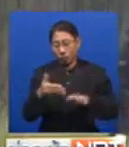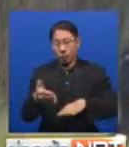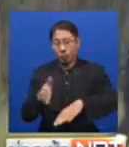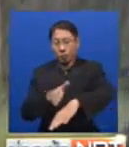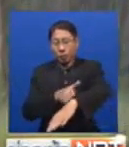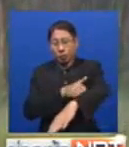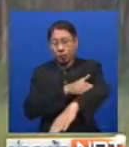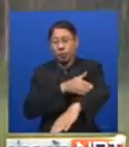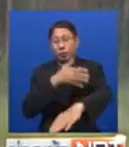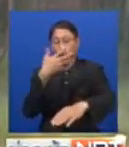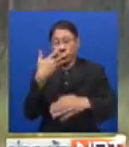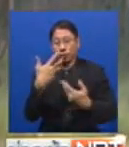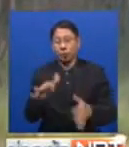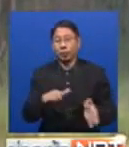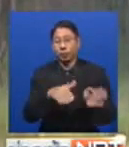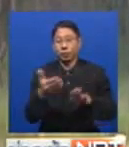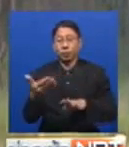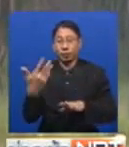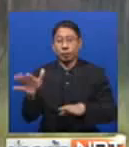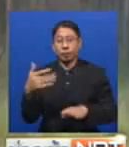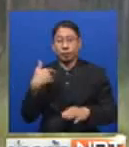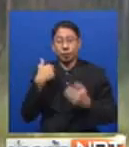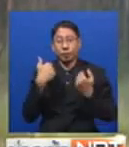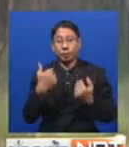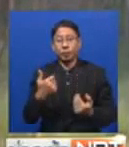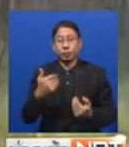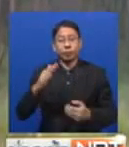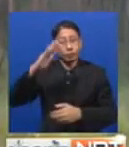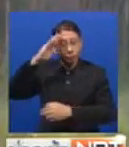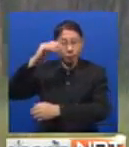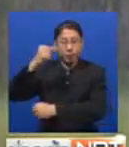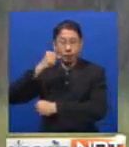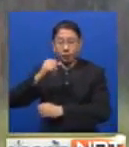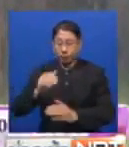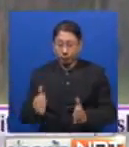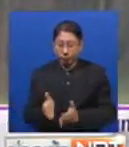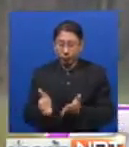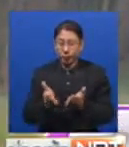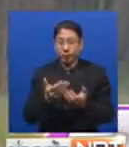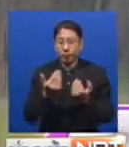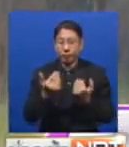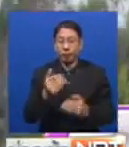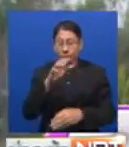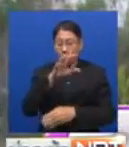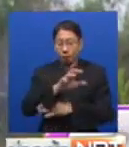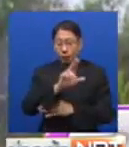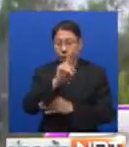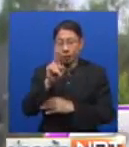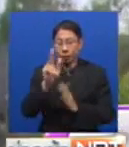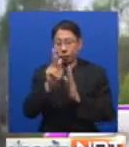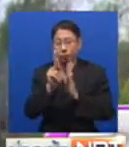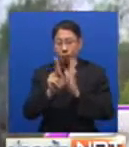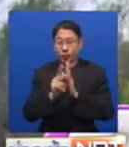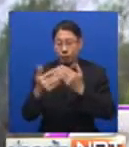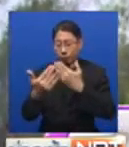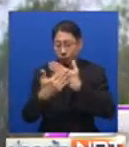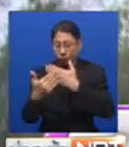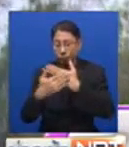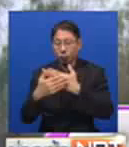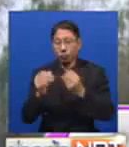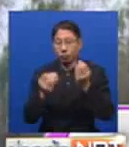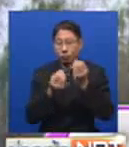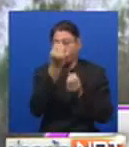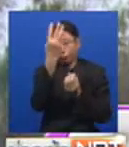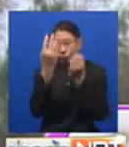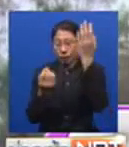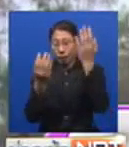เสียชีวิตไปแล้วแม่ทัพภาคที่3บอกว่าจะสนับสนุนให้การบังคับใช้กฎหมายในการทวงคืนผืนป่าและก็จะดำเนินการ